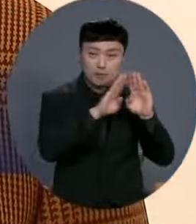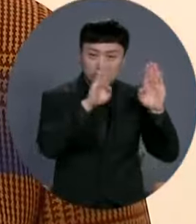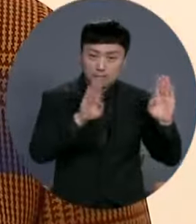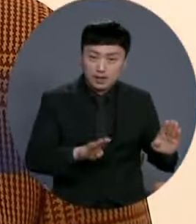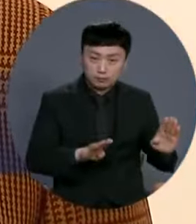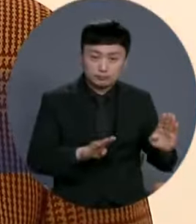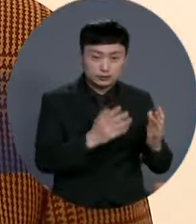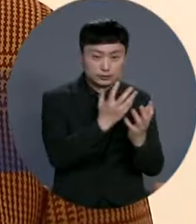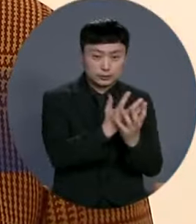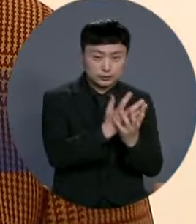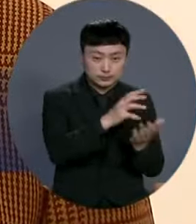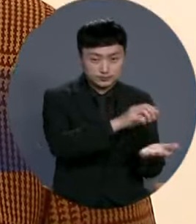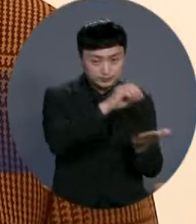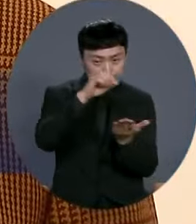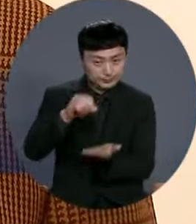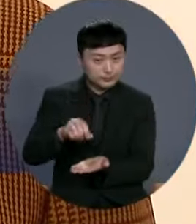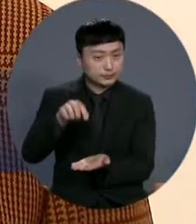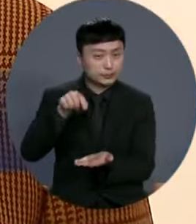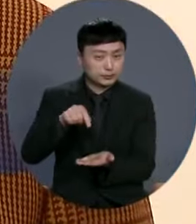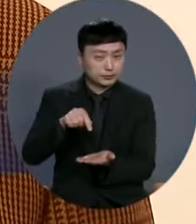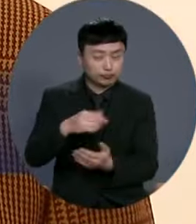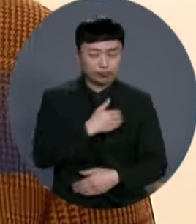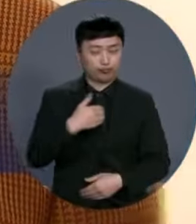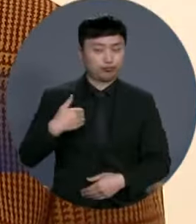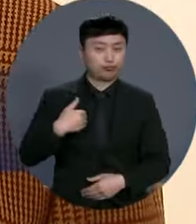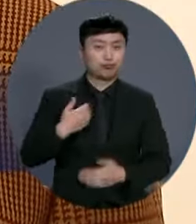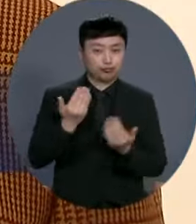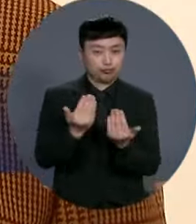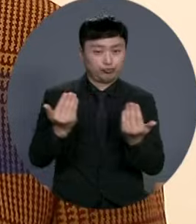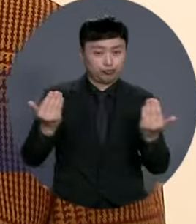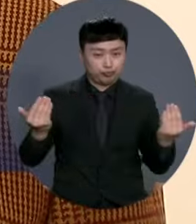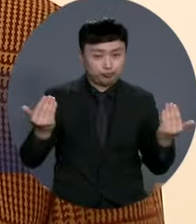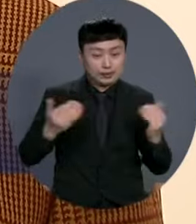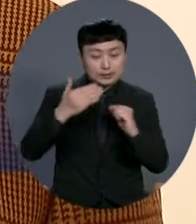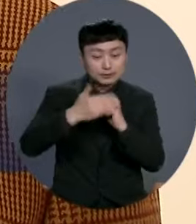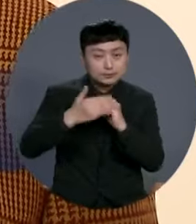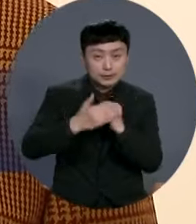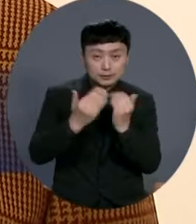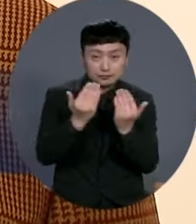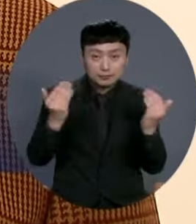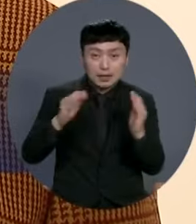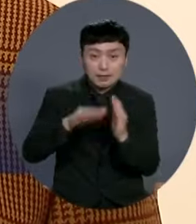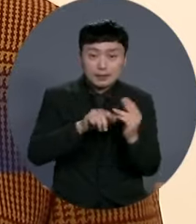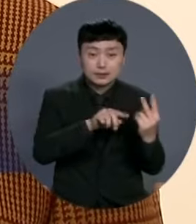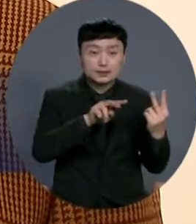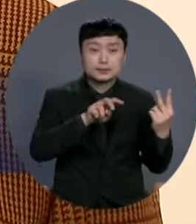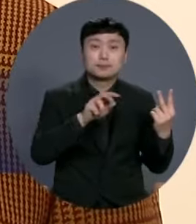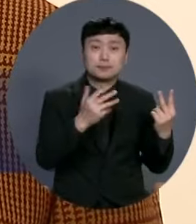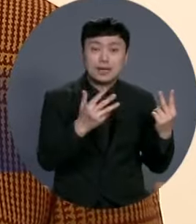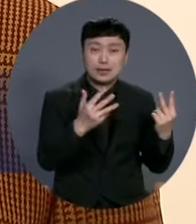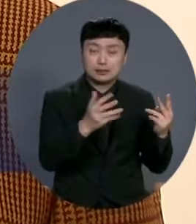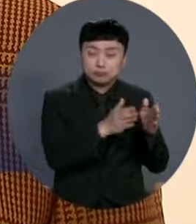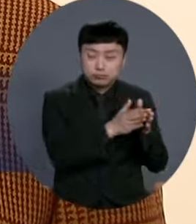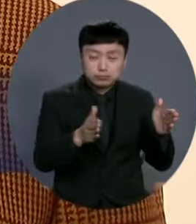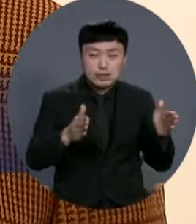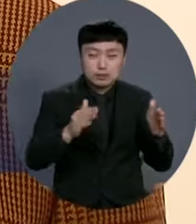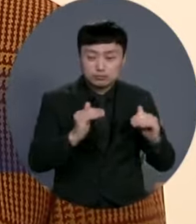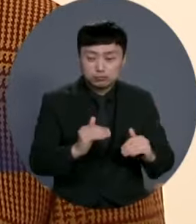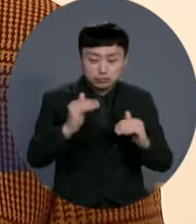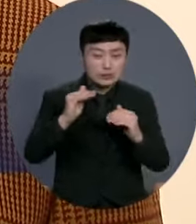많이 넘어가가지고 더 알차게 만들었고, 사진전을 할 때마다 228에서 시작해서